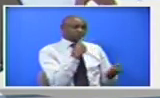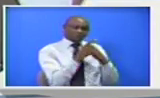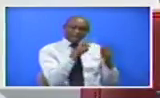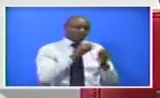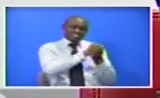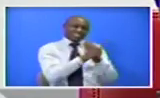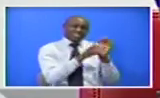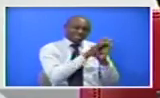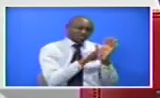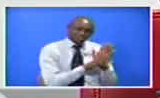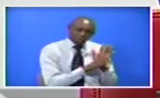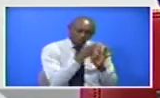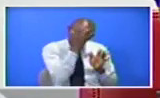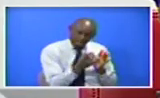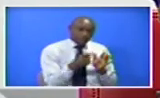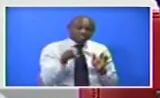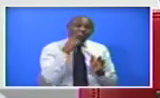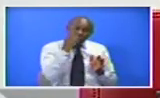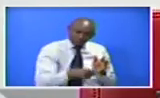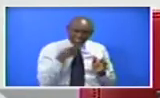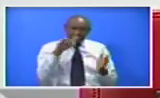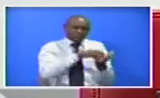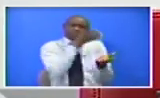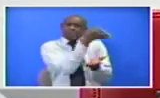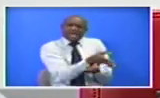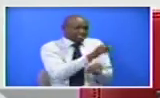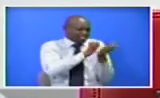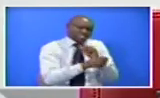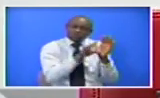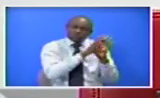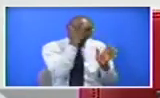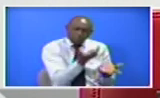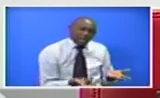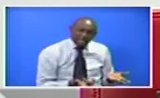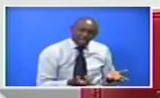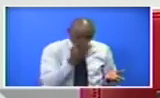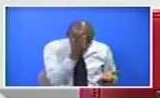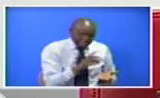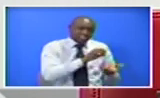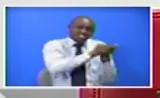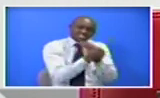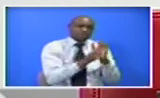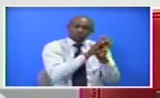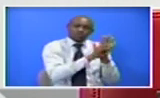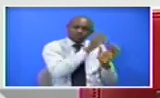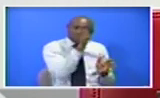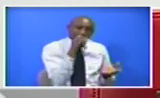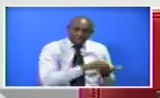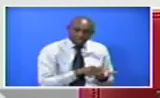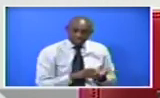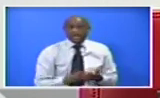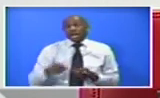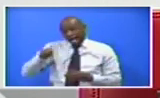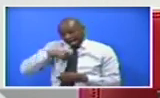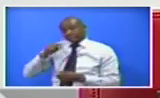katiba. Kwa nini umegusia hicho kipengele? Wewe mwenyewe umesema kwamba hizi nyadhifa ziko ndani. Kutakuwa na haja ya kubadilisha katiba kwa nini? Haja ya